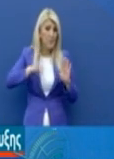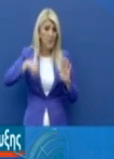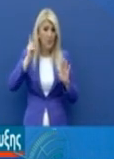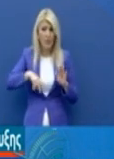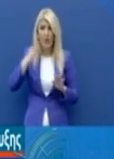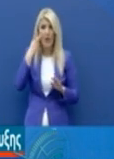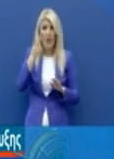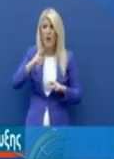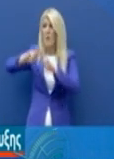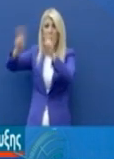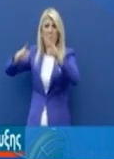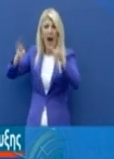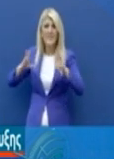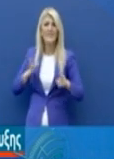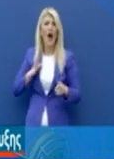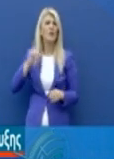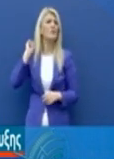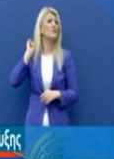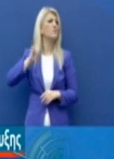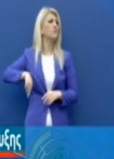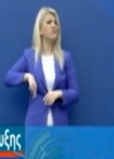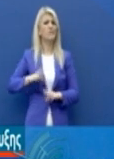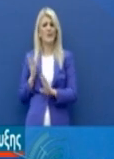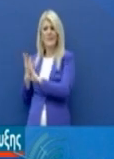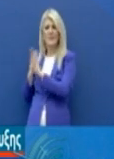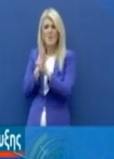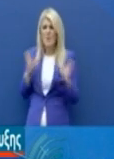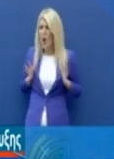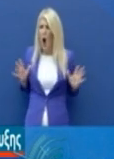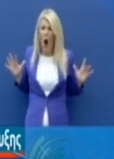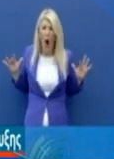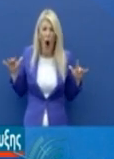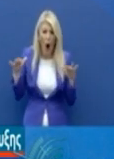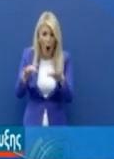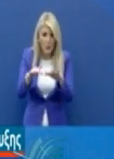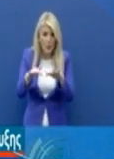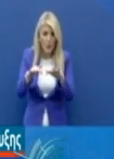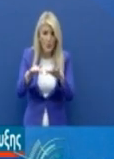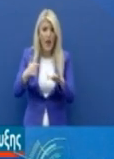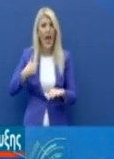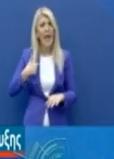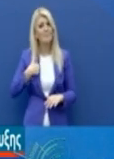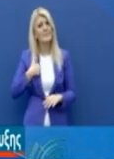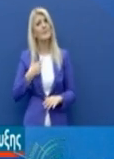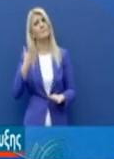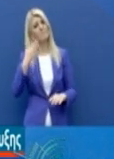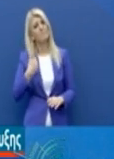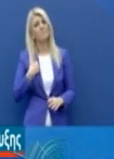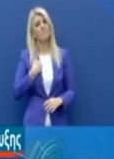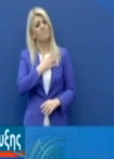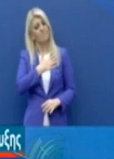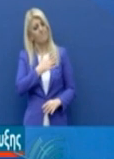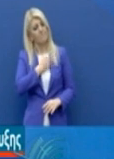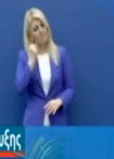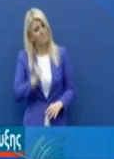μαζικού συνωστισμού ή προσπάθεια κάποιων να καταστρατηγήσουν αυτοί μας την καλή διάθεση απλώς και